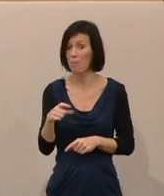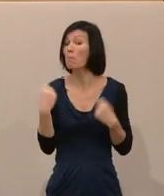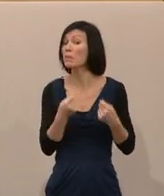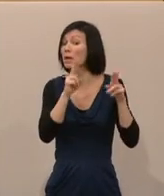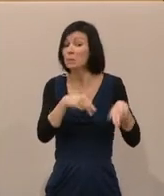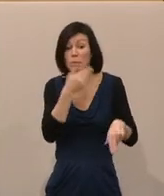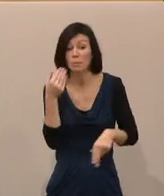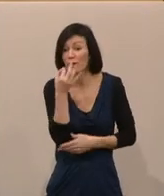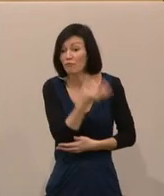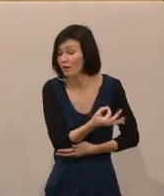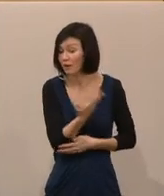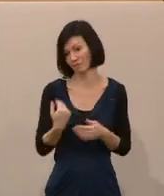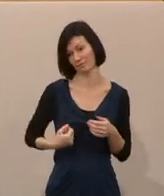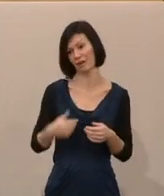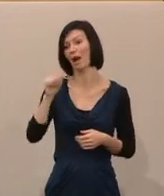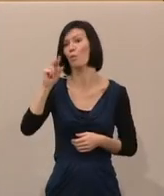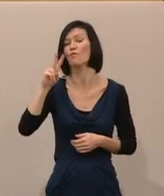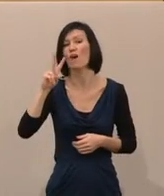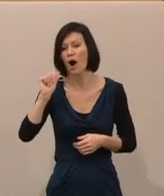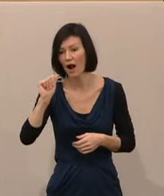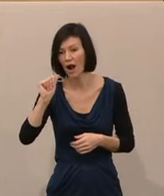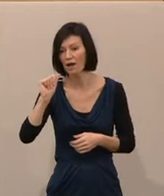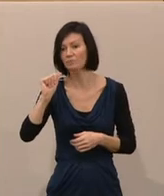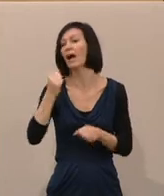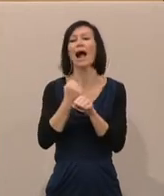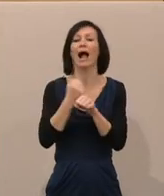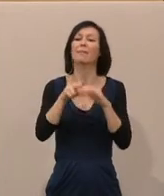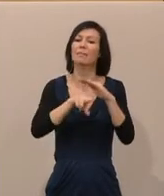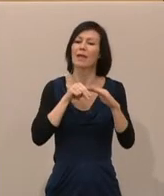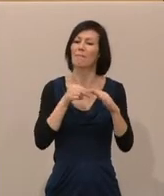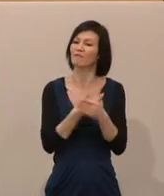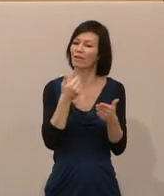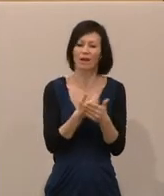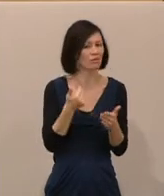Betriebsräten. AUVA, Entmachtung der Arbeitnehmervertretungen.